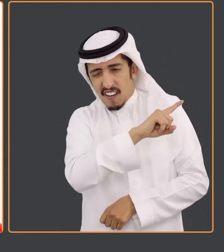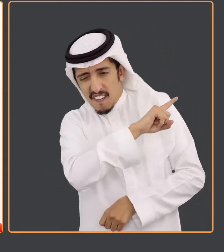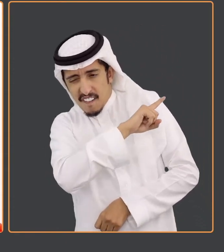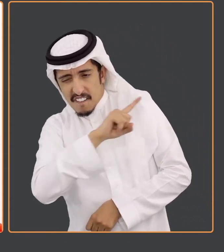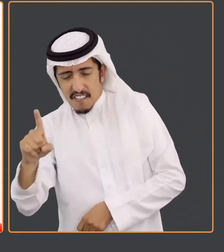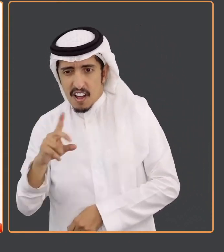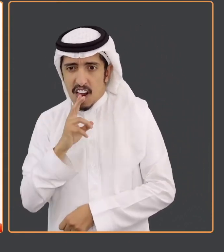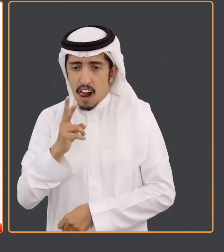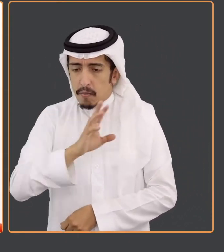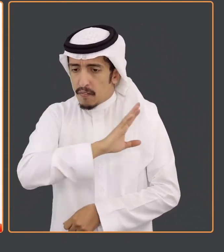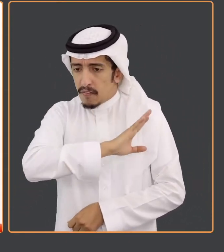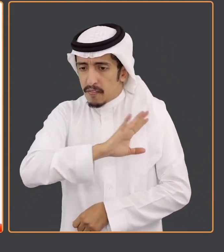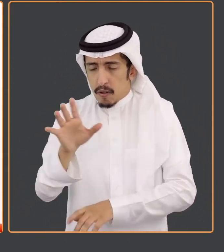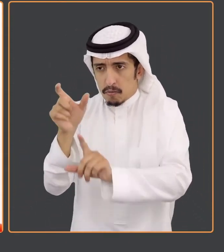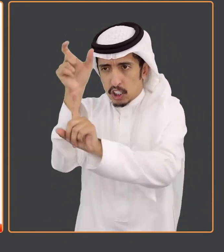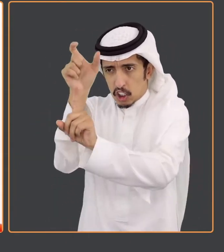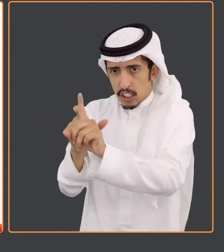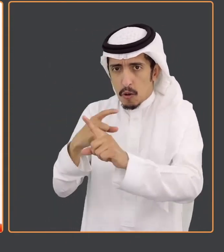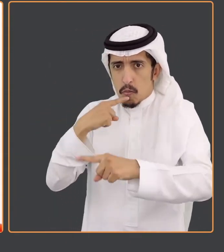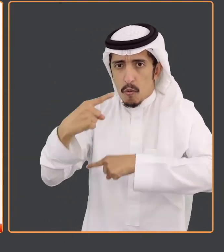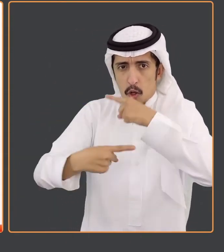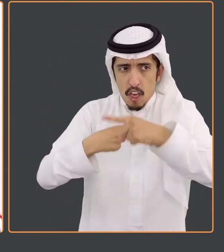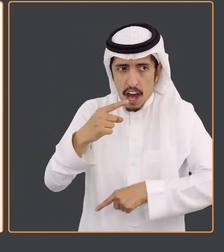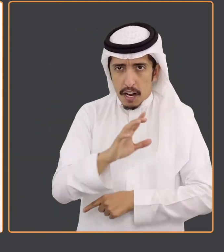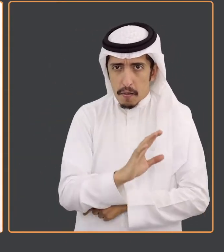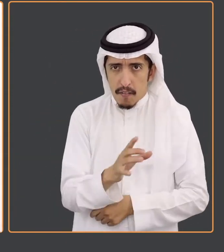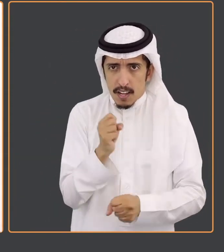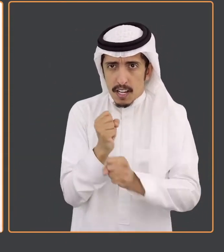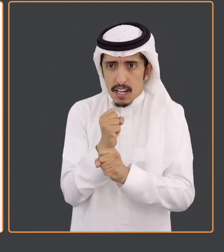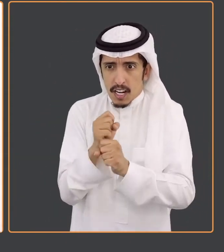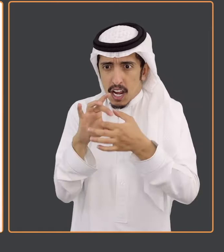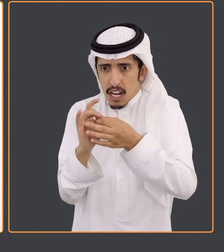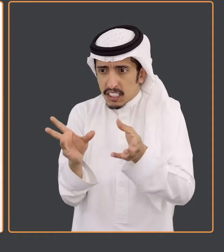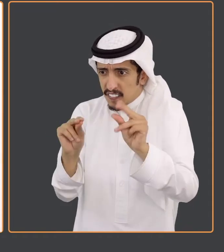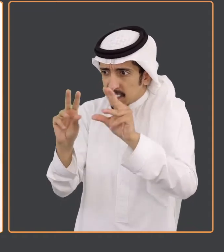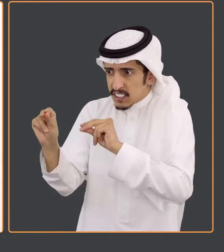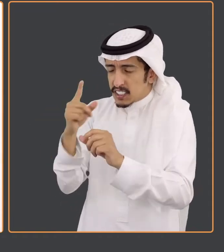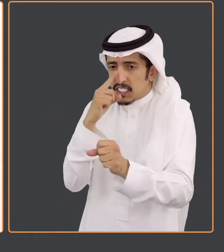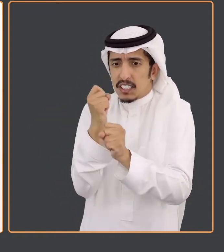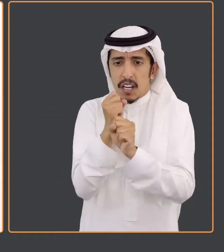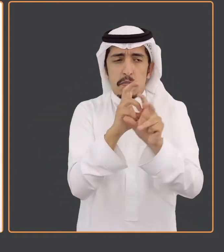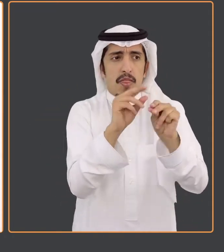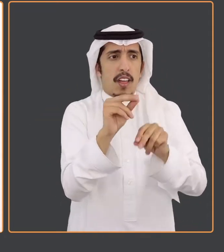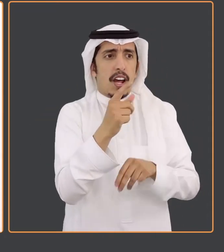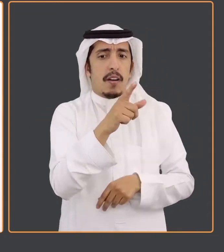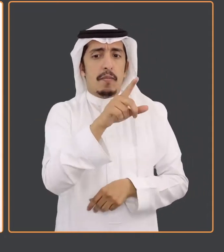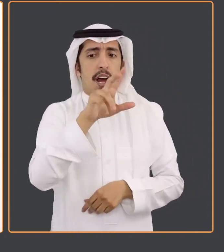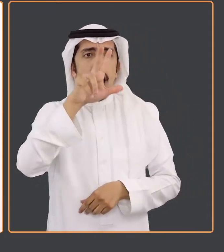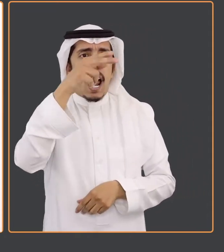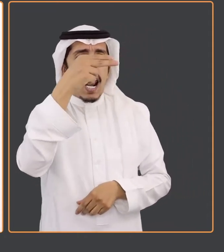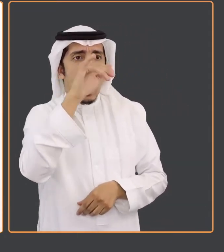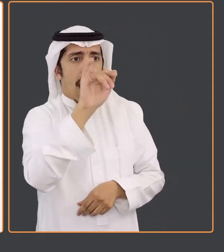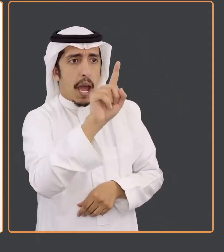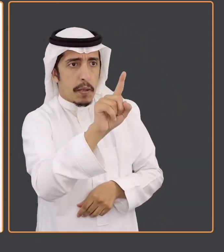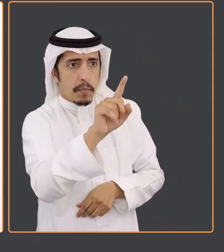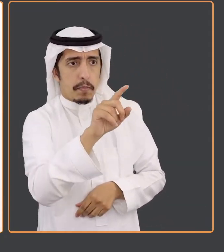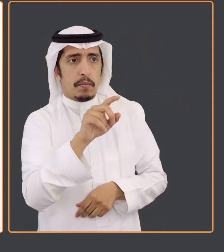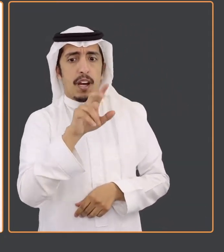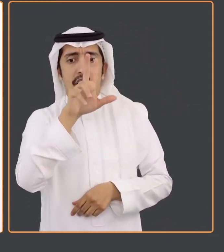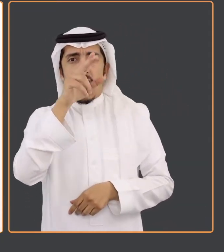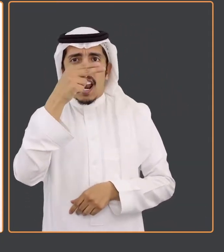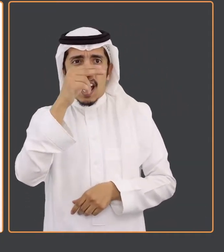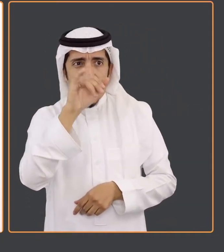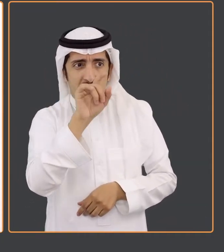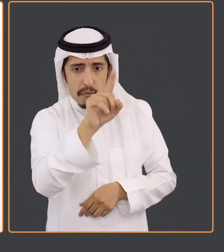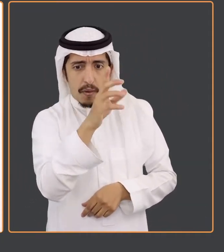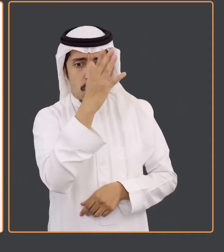يمكن تصريفه، فلا يوجد منه فعل مضارع أو أمر. أما الذم فهو العيب واللوم، ونستخدم